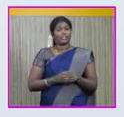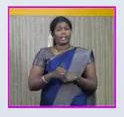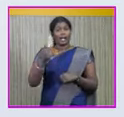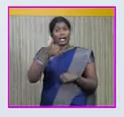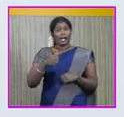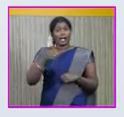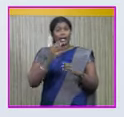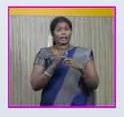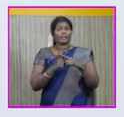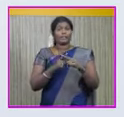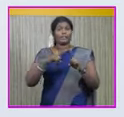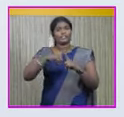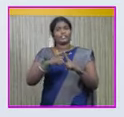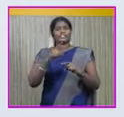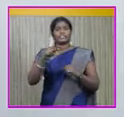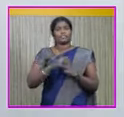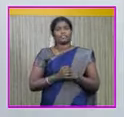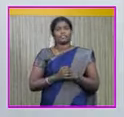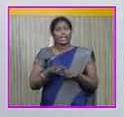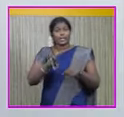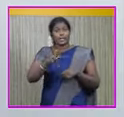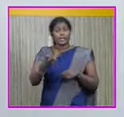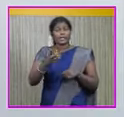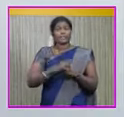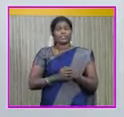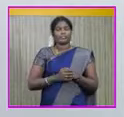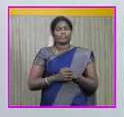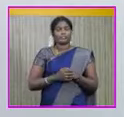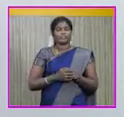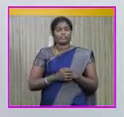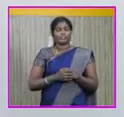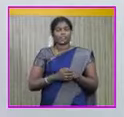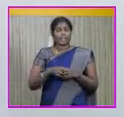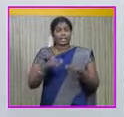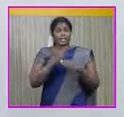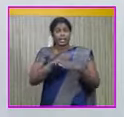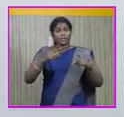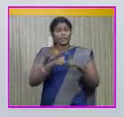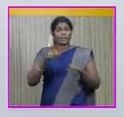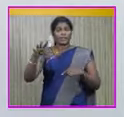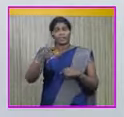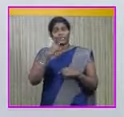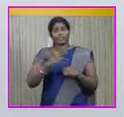6/6+x. இப்போது ரெண்டு பின்னங்கள் ரெண்டு பக்கமும் இருக்குது, குறுக்கு பெருக்கல் பண்ணலாமா?